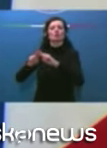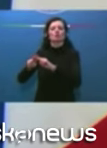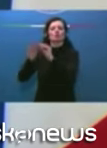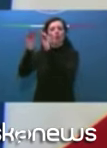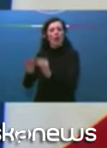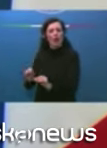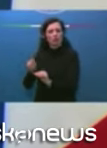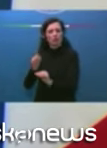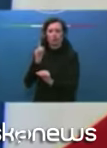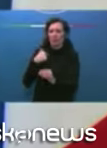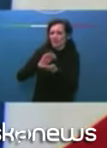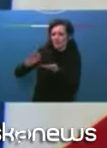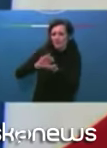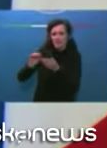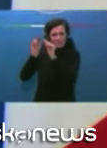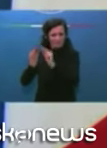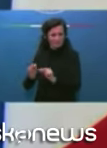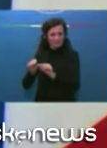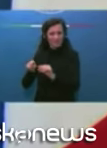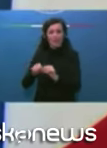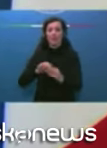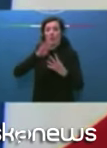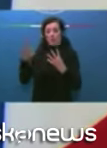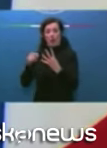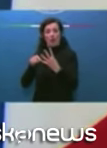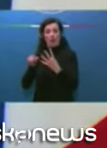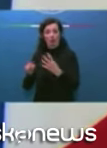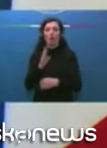quanto ne mettiamo in dispensa. E la quarta, una misura innovativa sui biocarburanti.